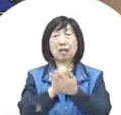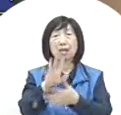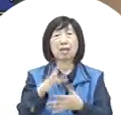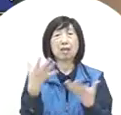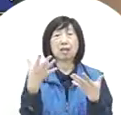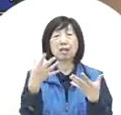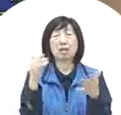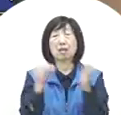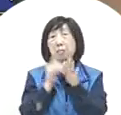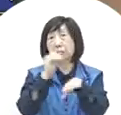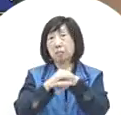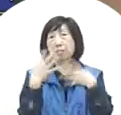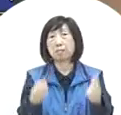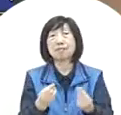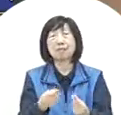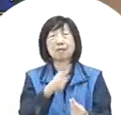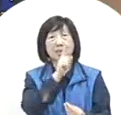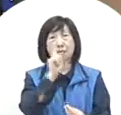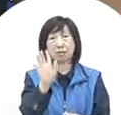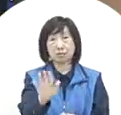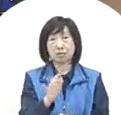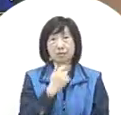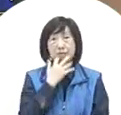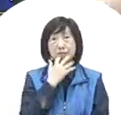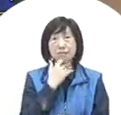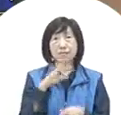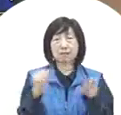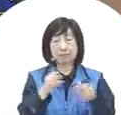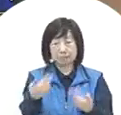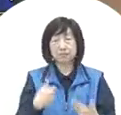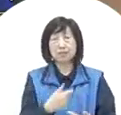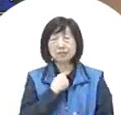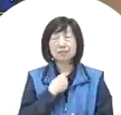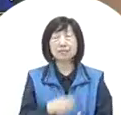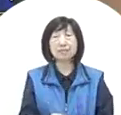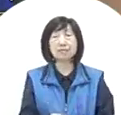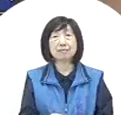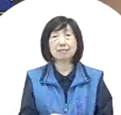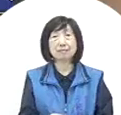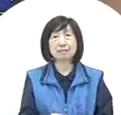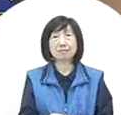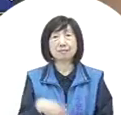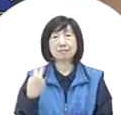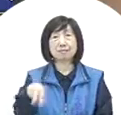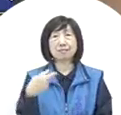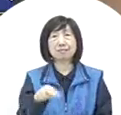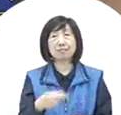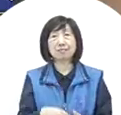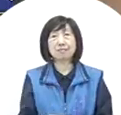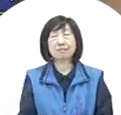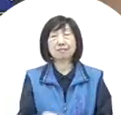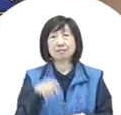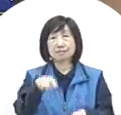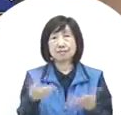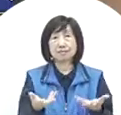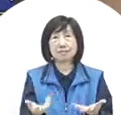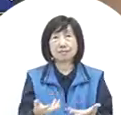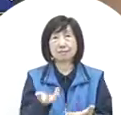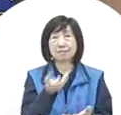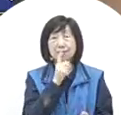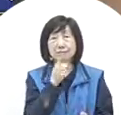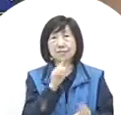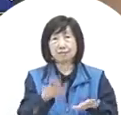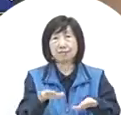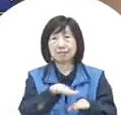你现在说有，资料给我，市长资料可以给我吧？ 好，我们再把那个资料给一座。 这案子你刚才讲了现